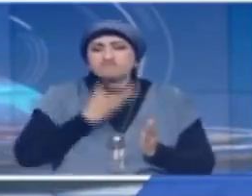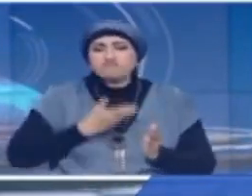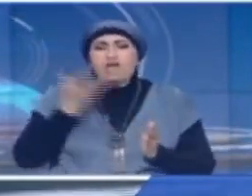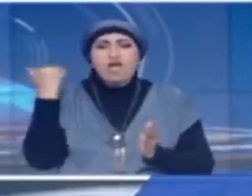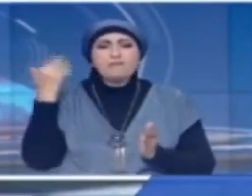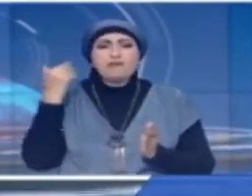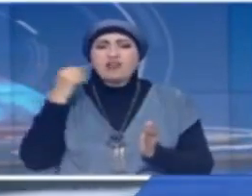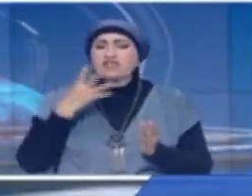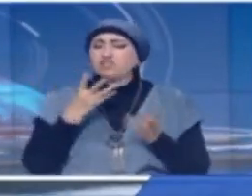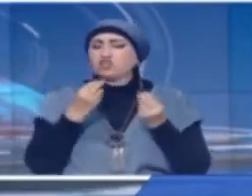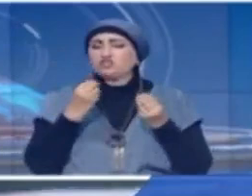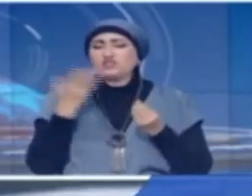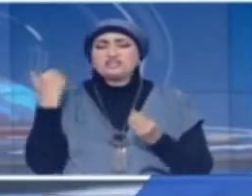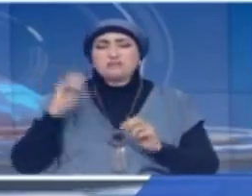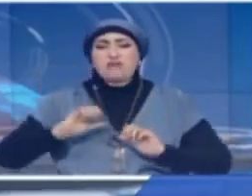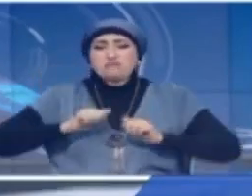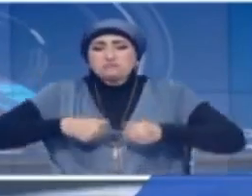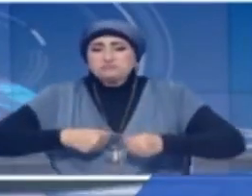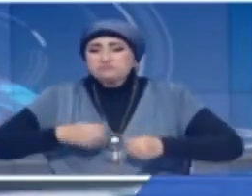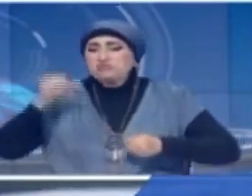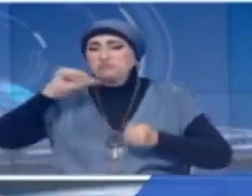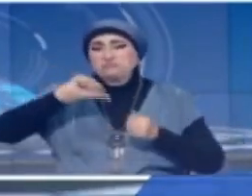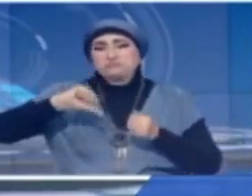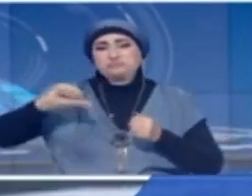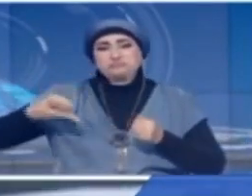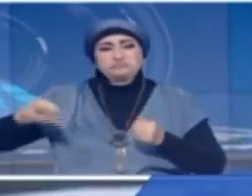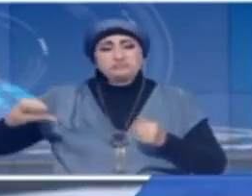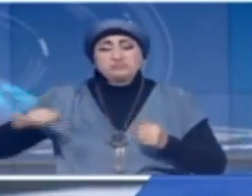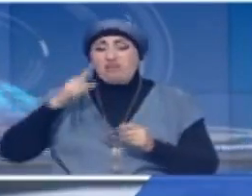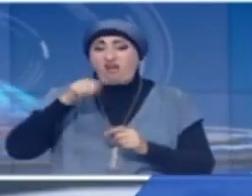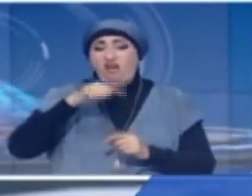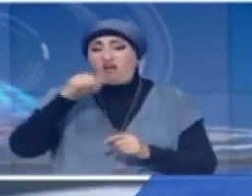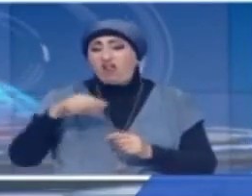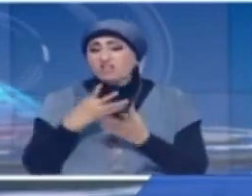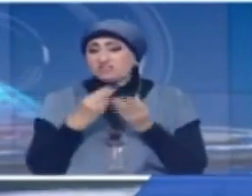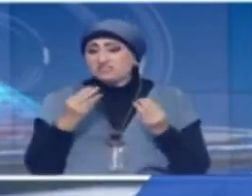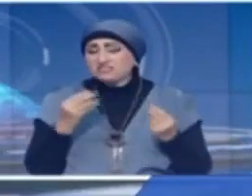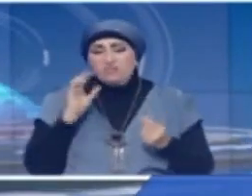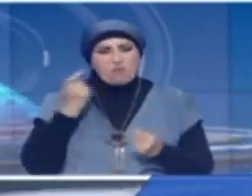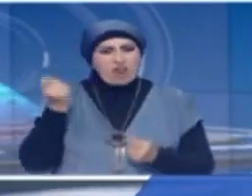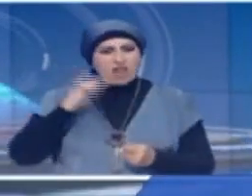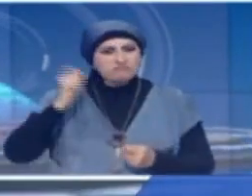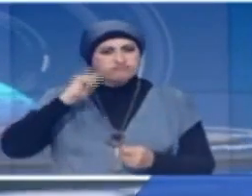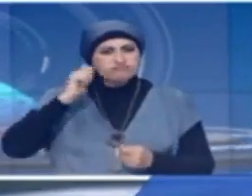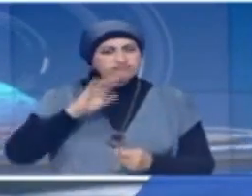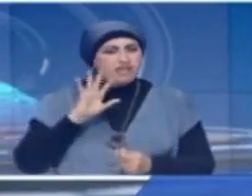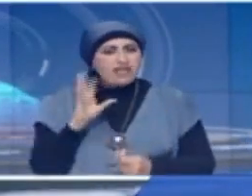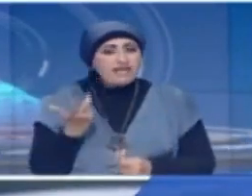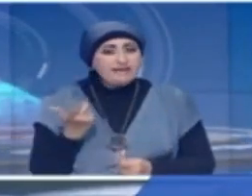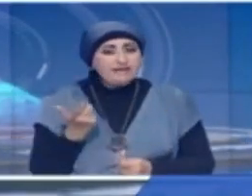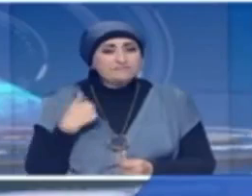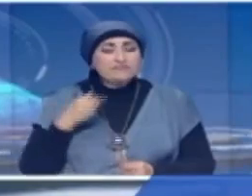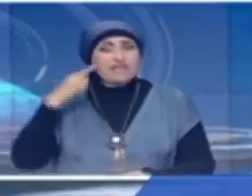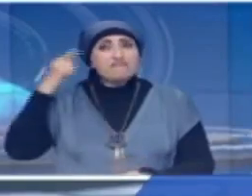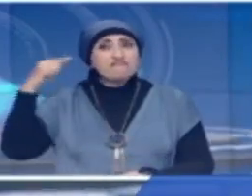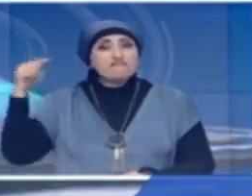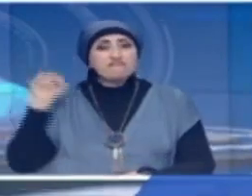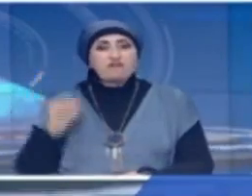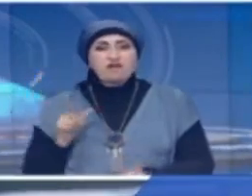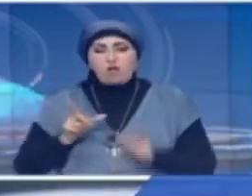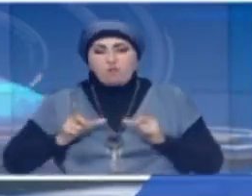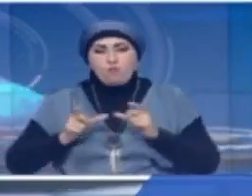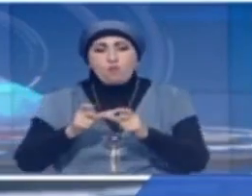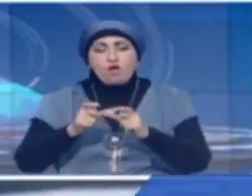في سدة حكم مصر. هل هي كانت أخطاء أم كانت جرائم؟ نتذكر يعني جريمة